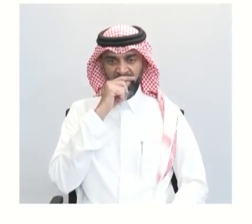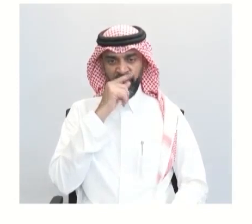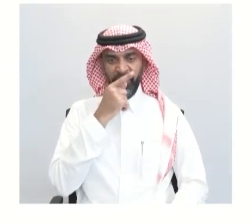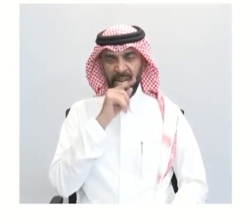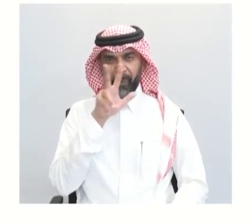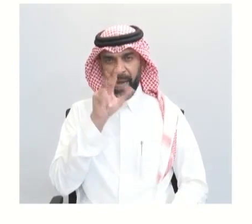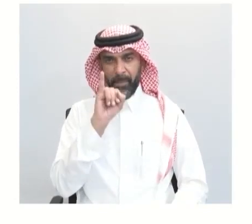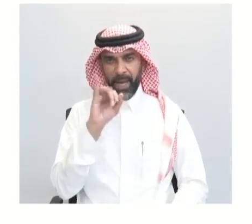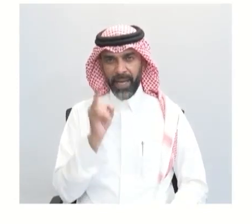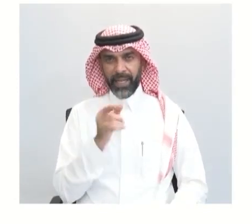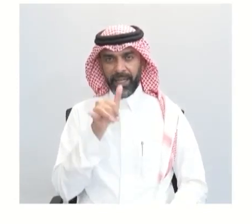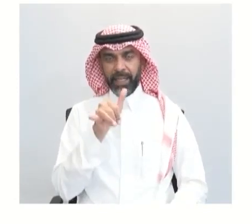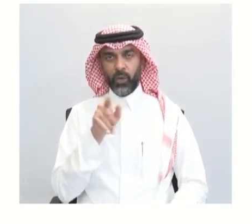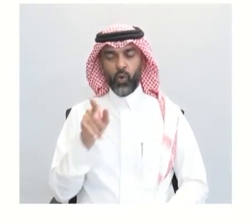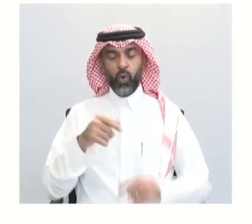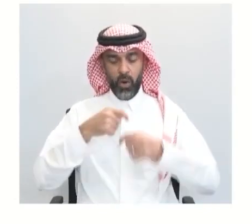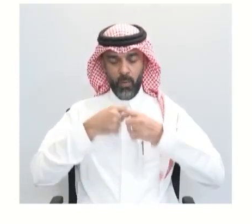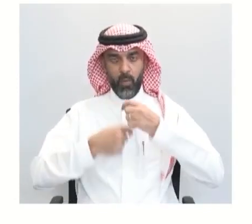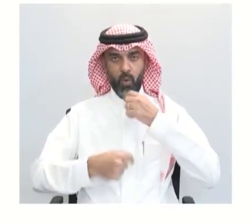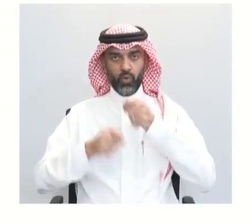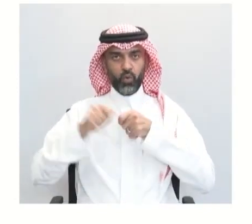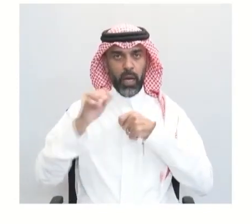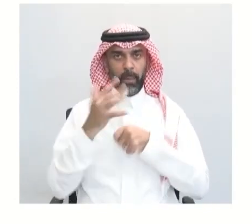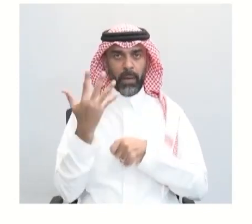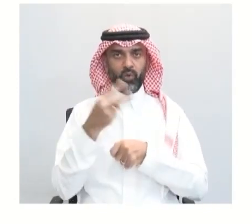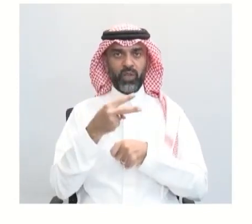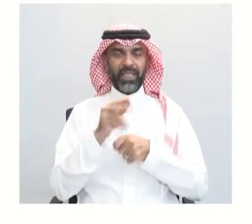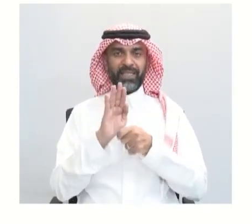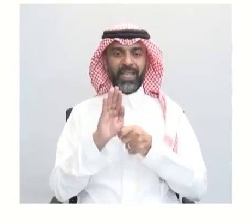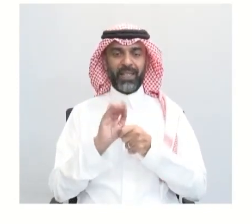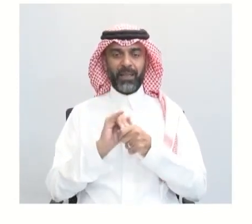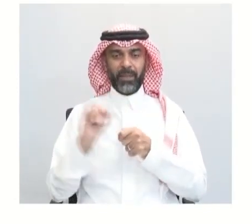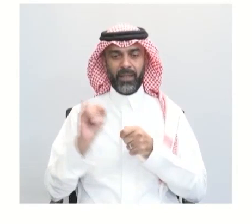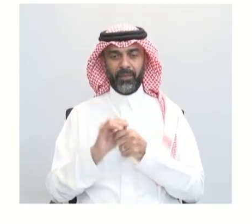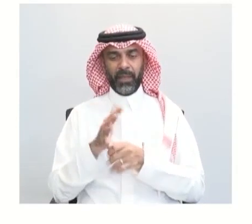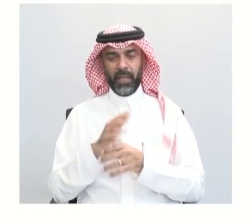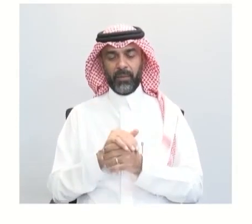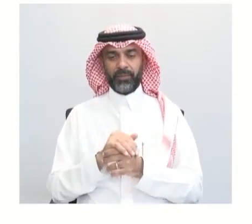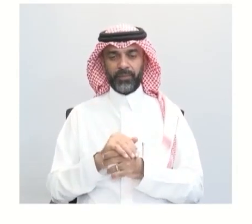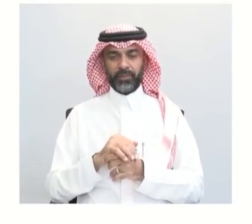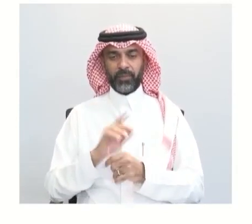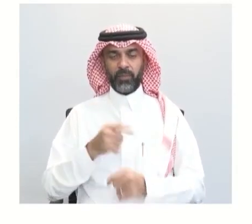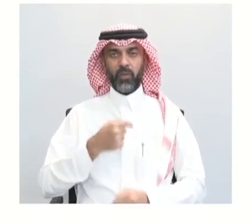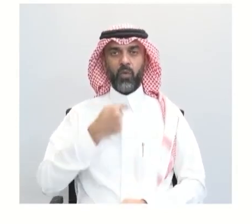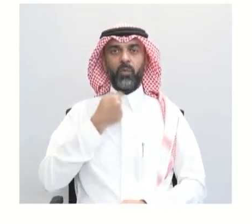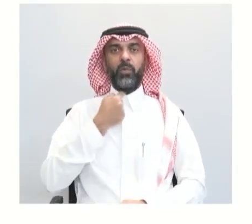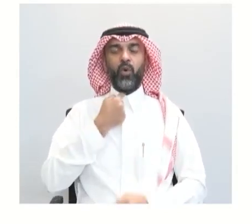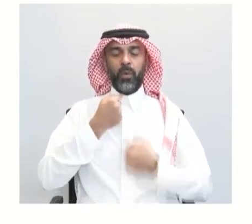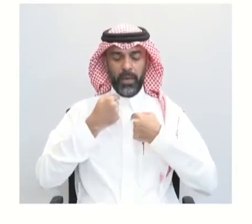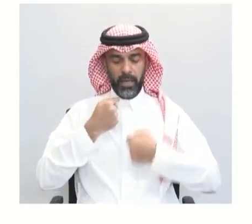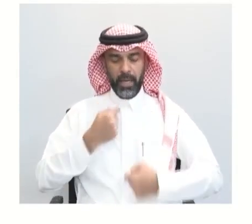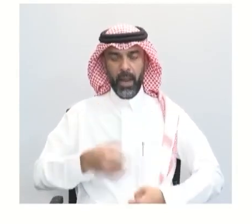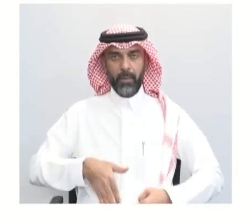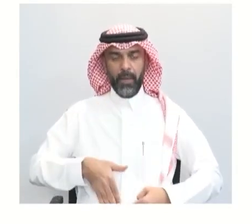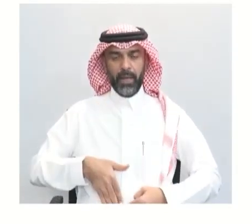عباره عن انبوب عضلي طوله 25 سم تقريبا ويصل بين البلعوم والمعده وينقل الطعام باتجاه واحد